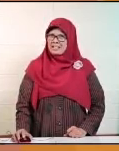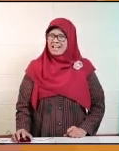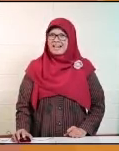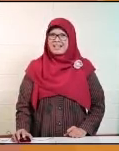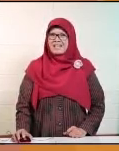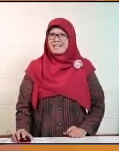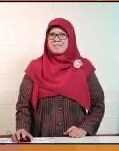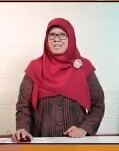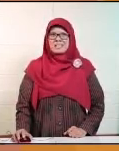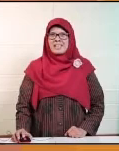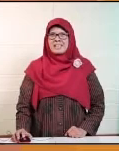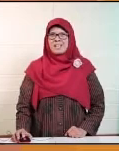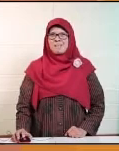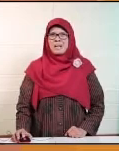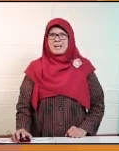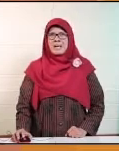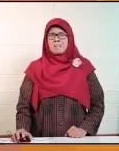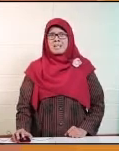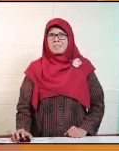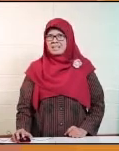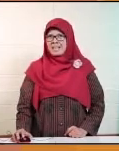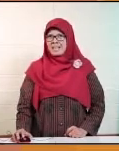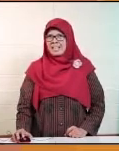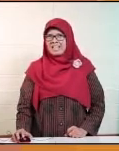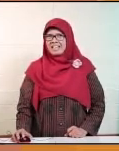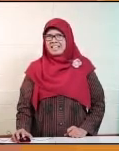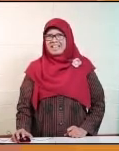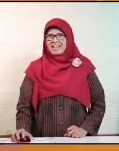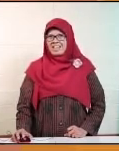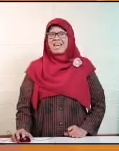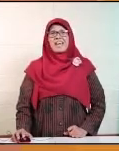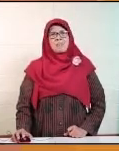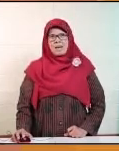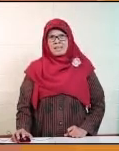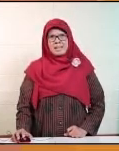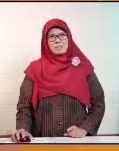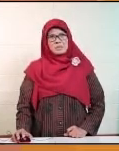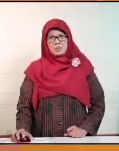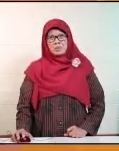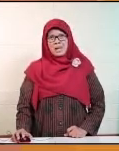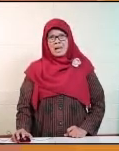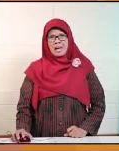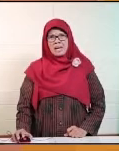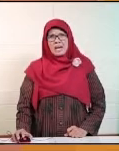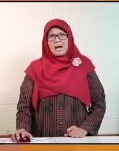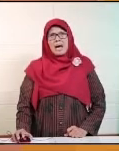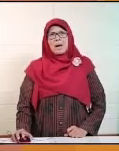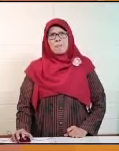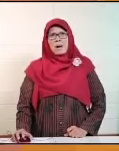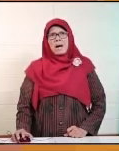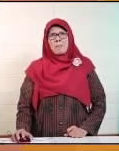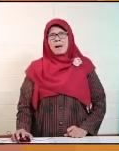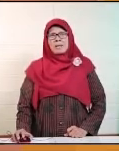Bukankah kalian pada saat ini berada pada masa ini Oke Perhatikan sungguh-sungguh ya